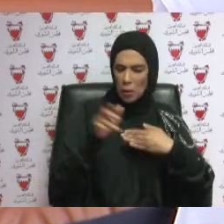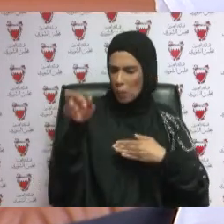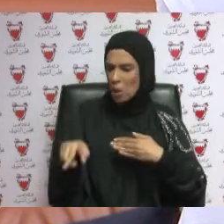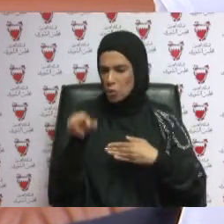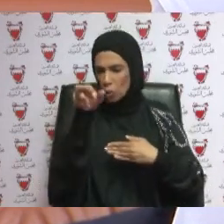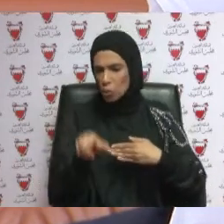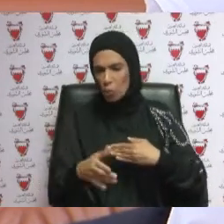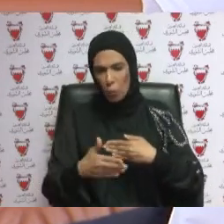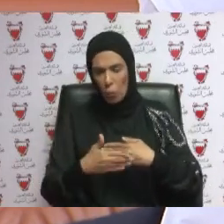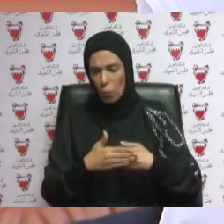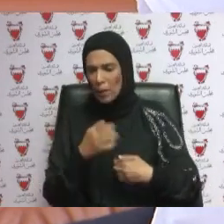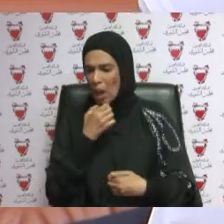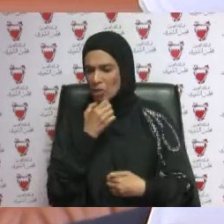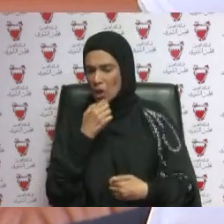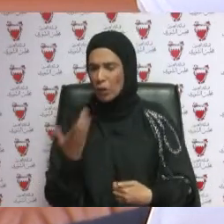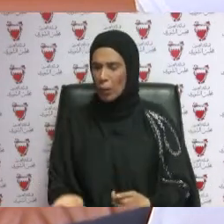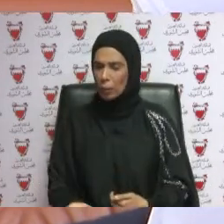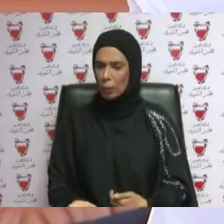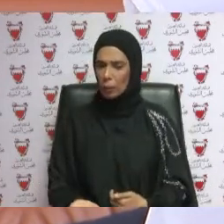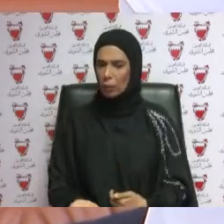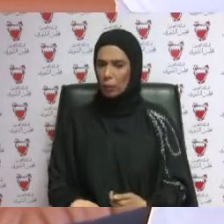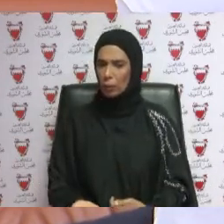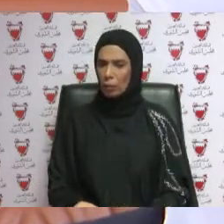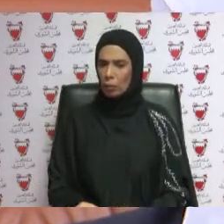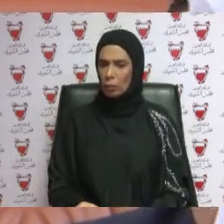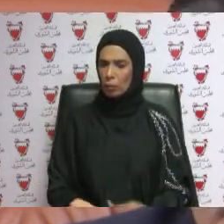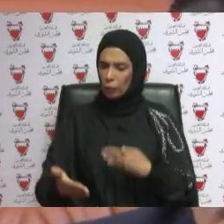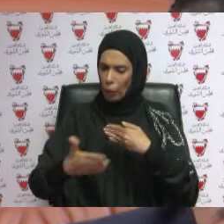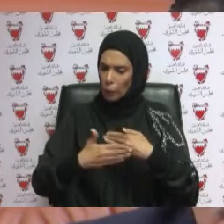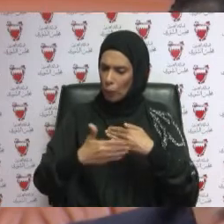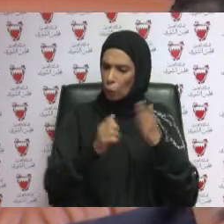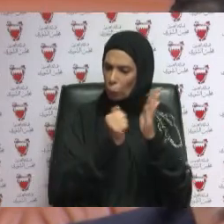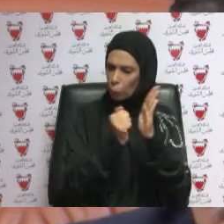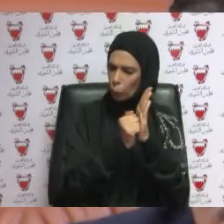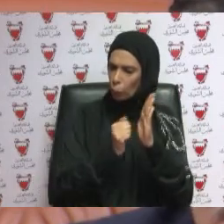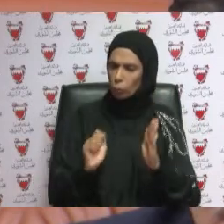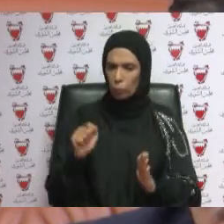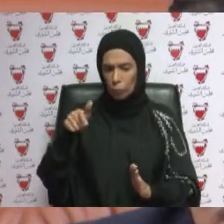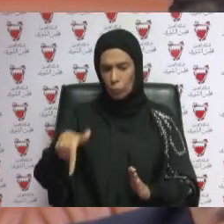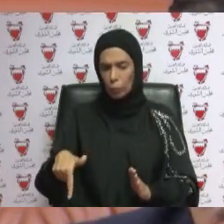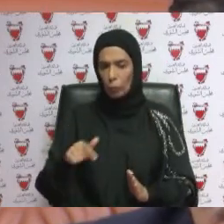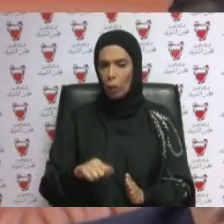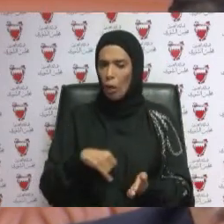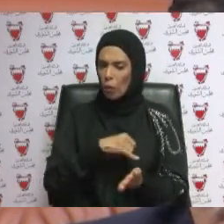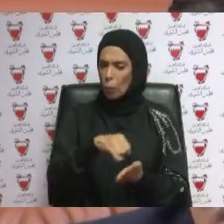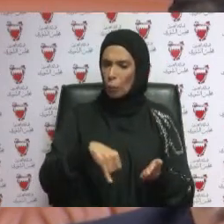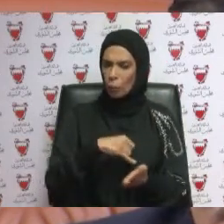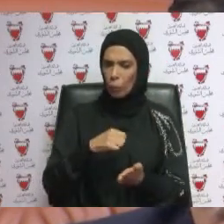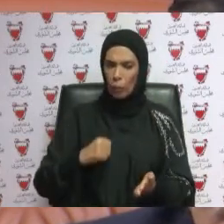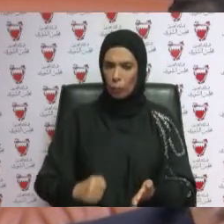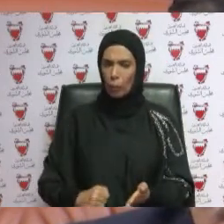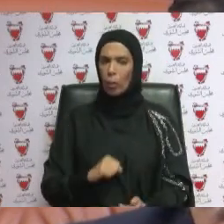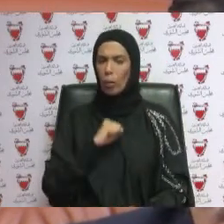العمال العزاب الأجانب الذين يتواجدون في مناطق سكنية في كثير من مدن البحرين، سواء